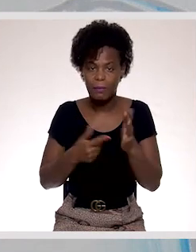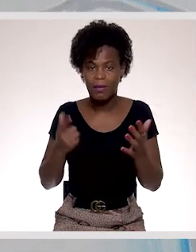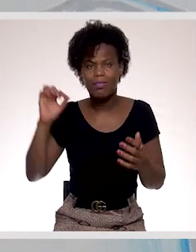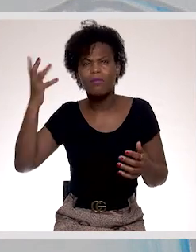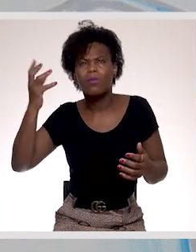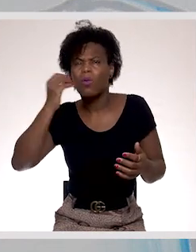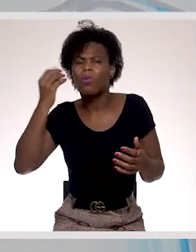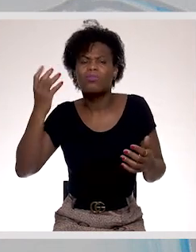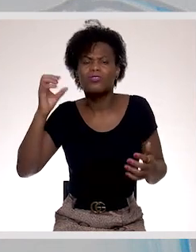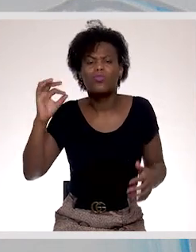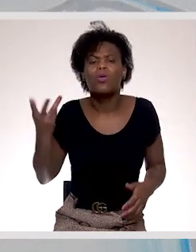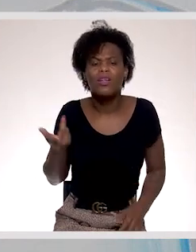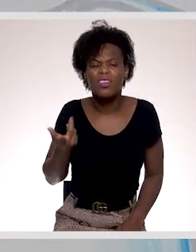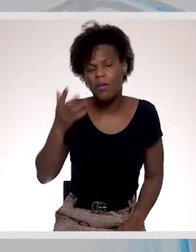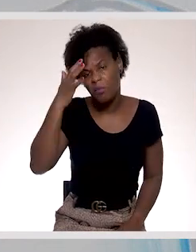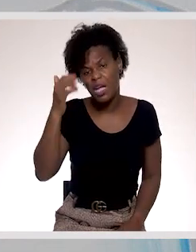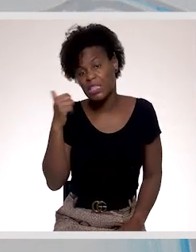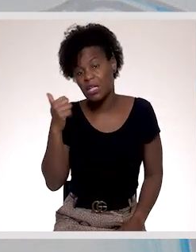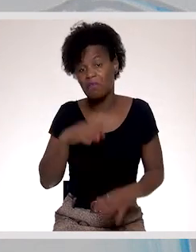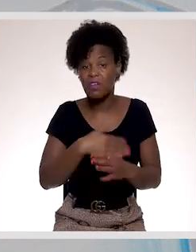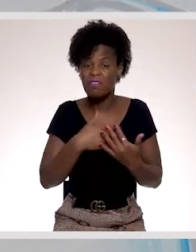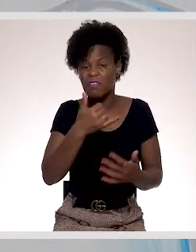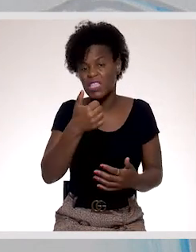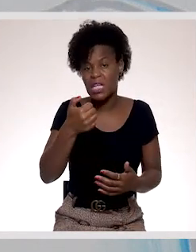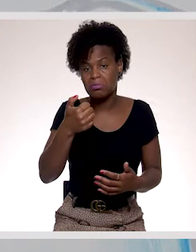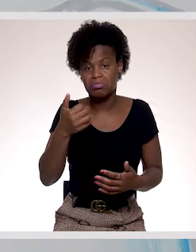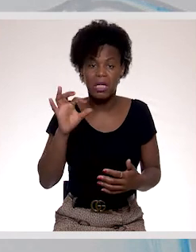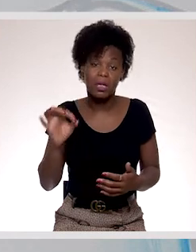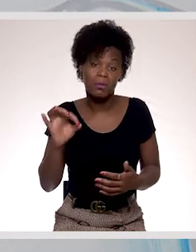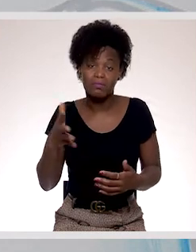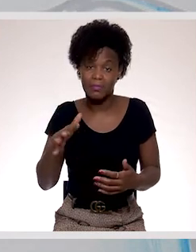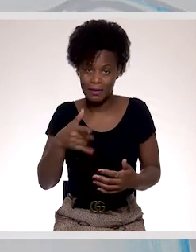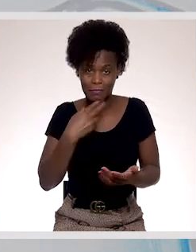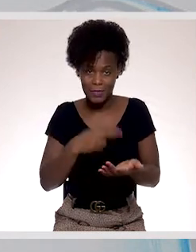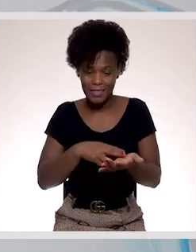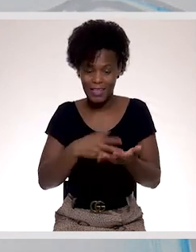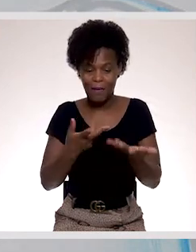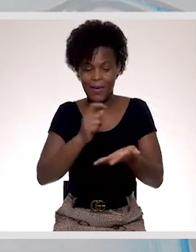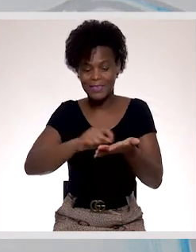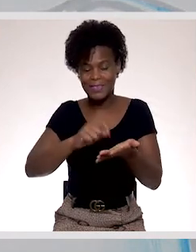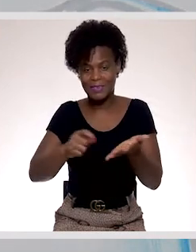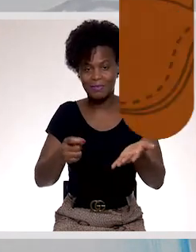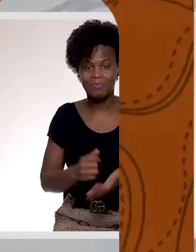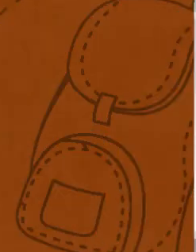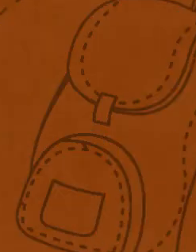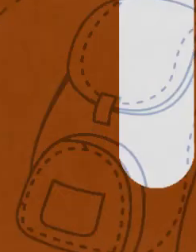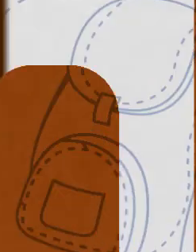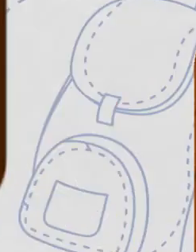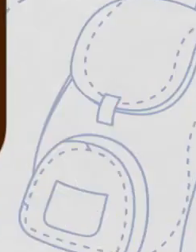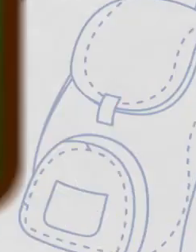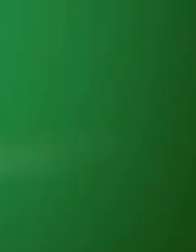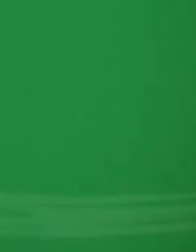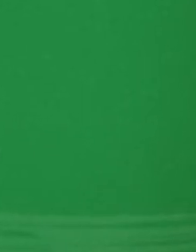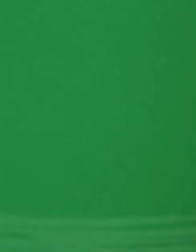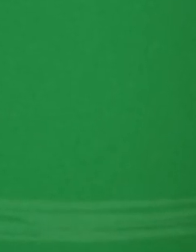je pense qu'il fait 25 degrés, n'est-ce pas? Maintenant, on passe aux exercices.